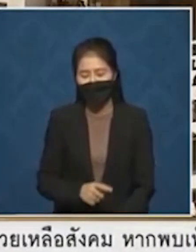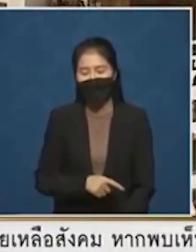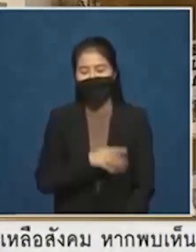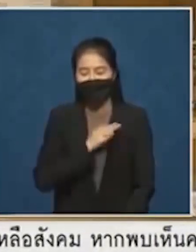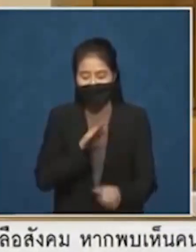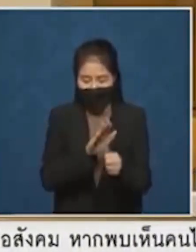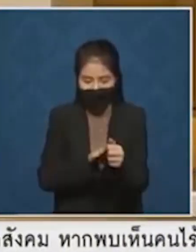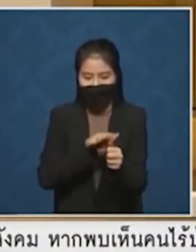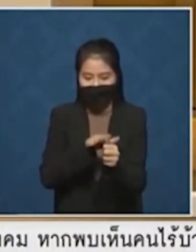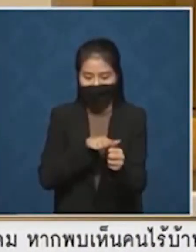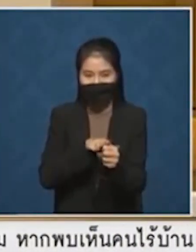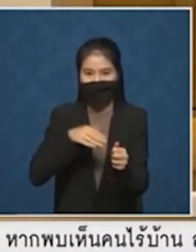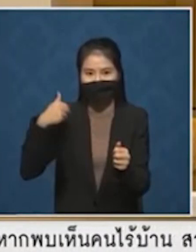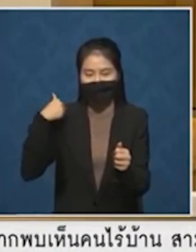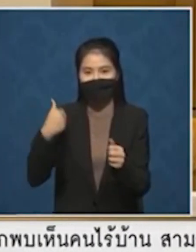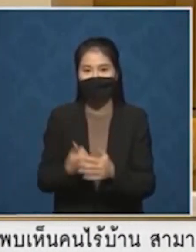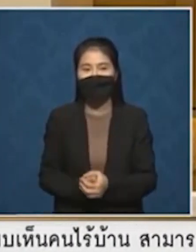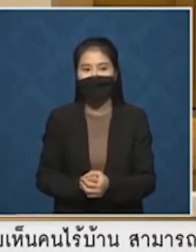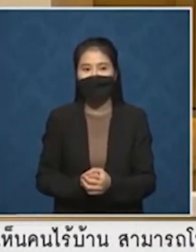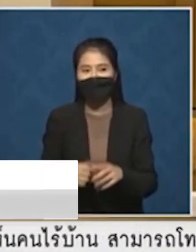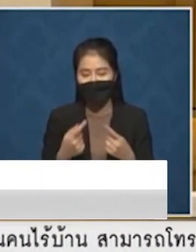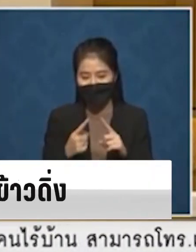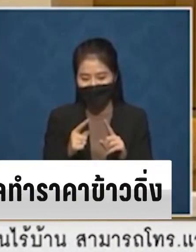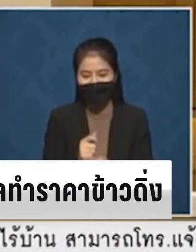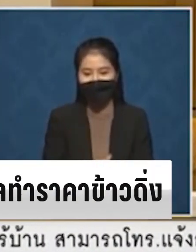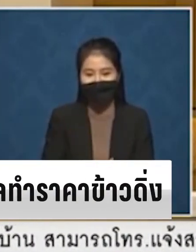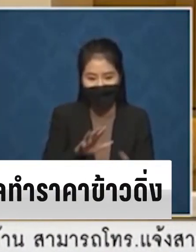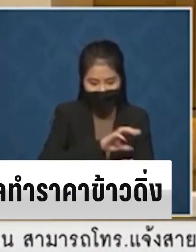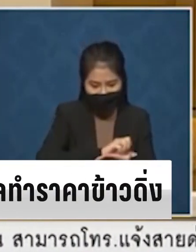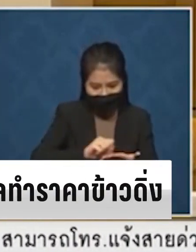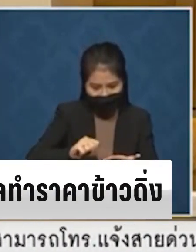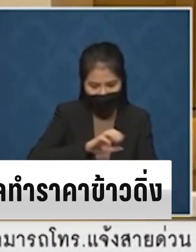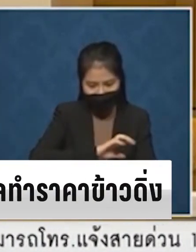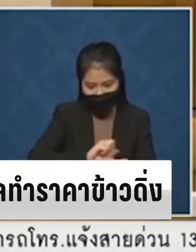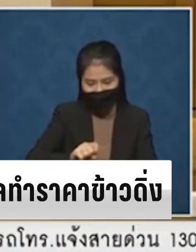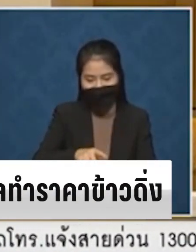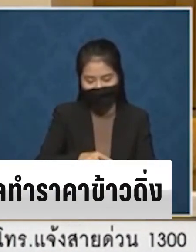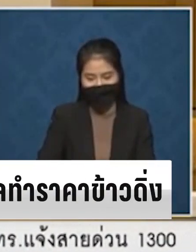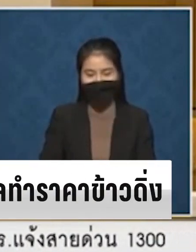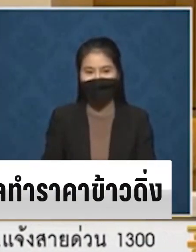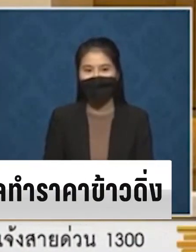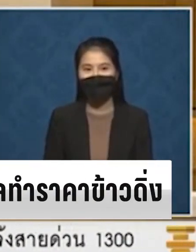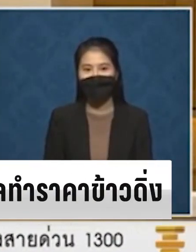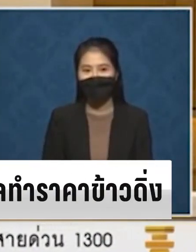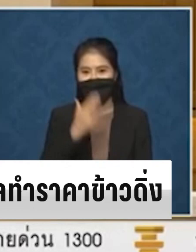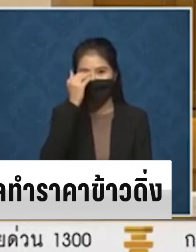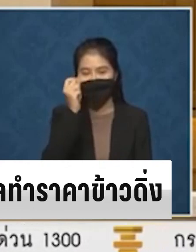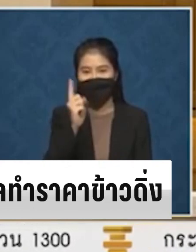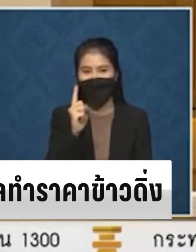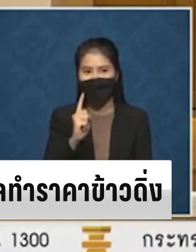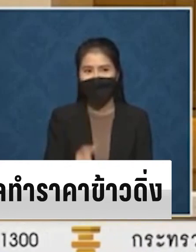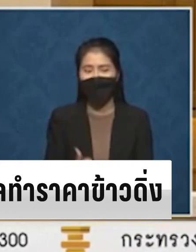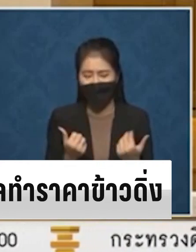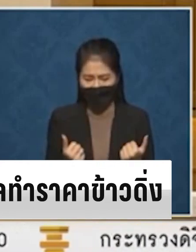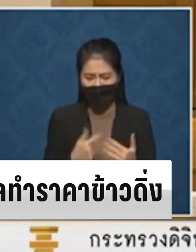นี้คนที่นั่งเป็นประธานก็คือคุณชวนหลีกภัยประธานสภาผู้แทนราษฎรมีการพิจารณากระทู้ถามสดด้วยวาจา